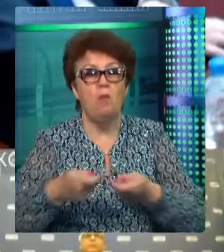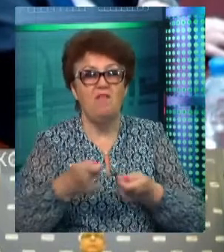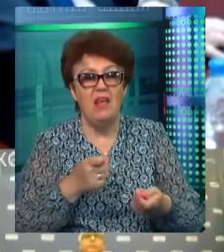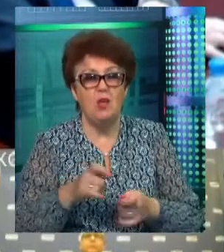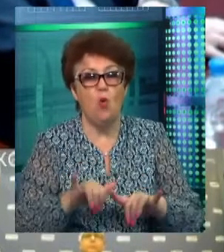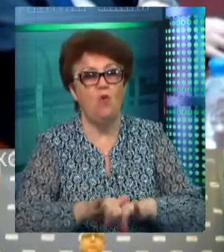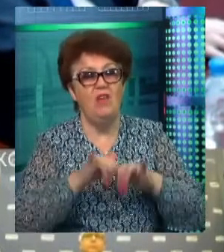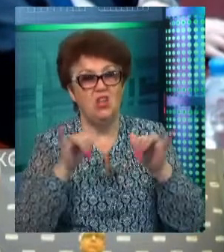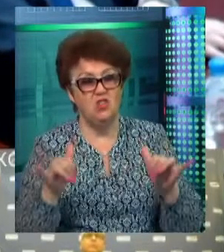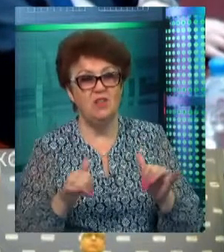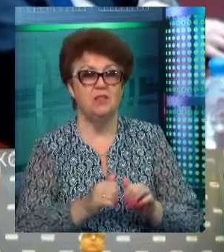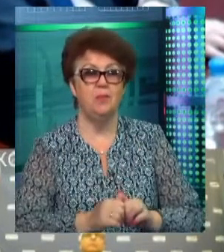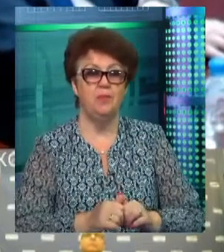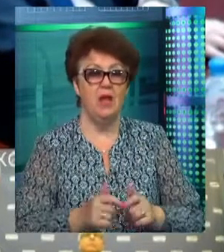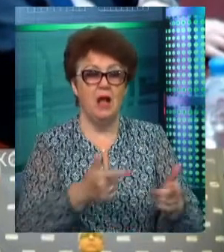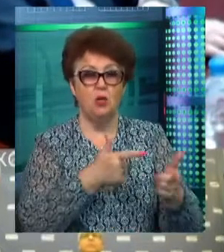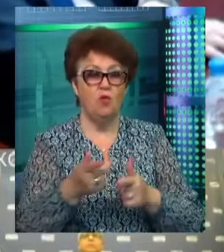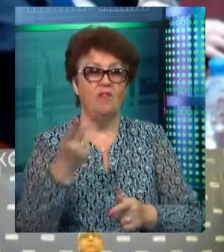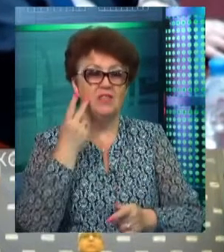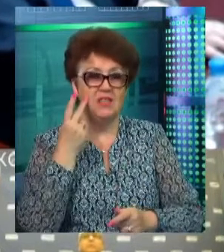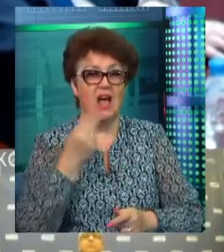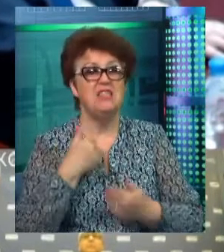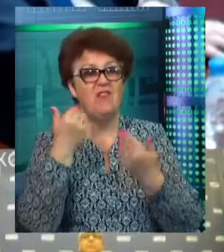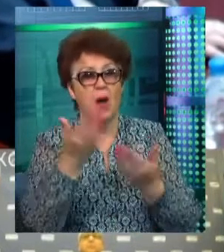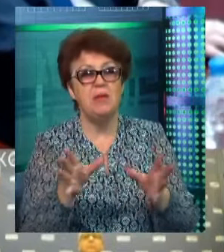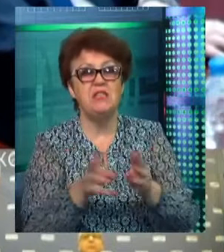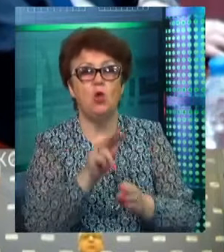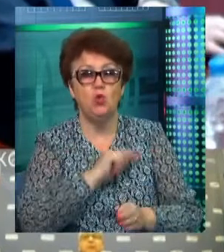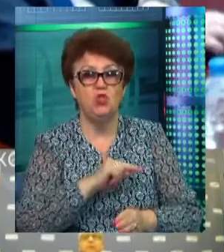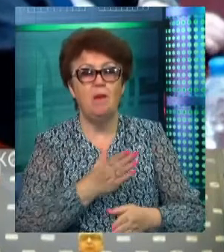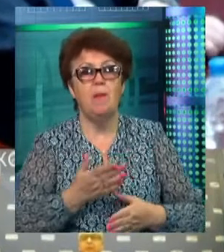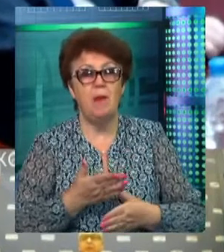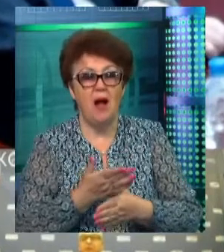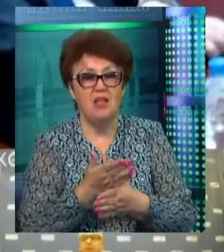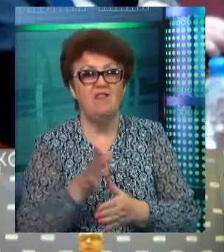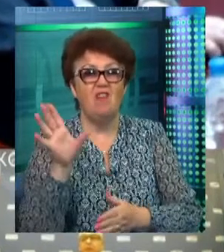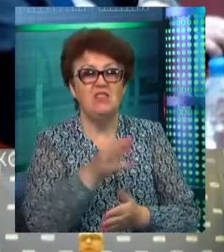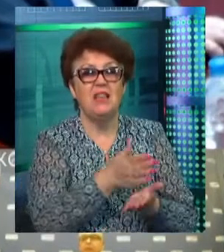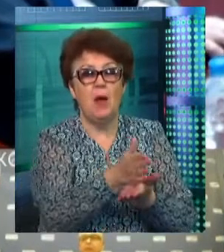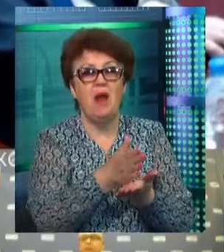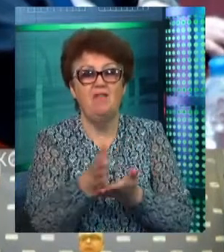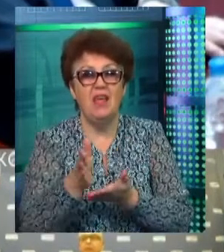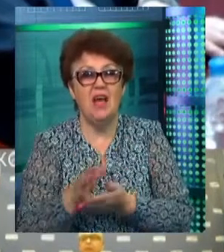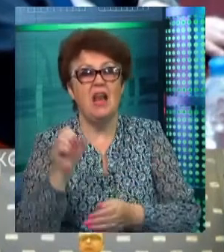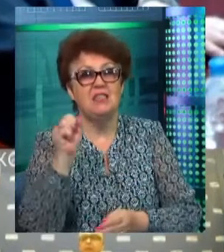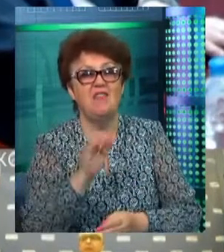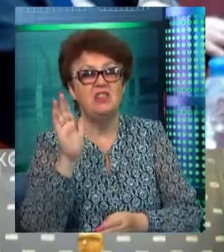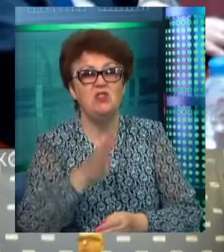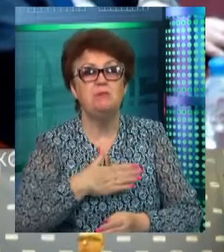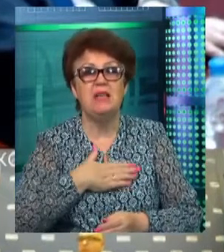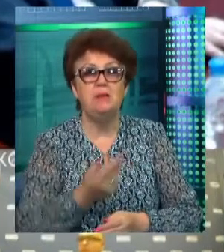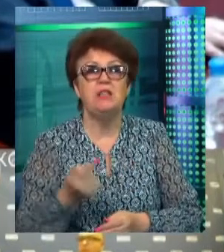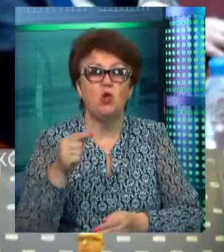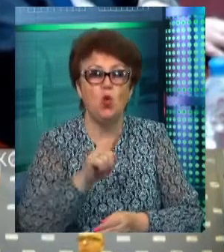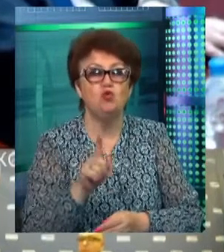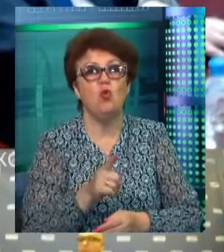увеличиваются готовы всегда тоже в этом с вами сотрудничать помогать во всех направлениях алексом осилишь спасибо за то что